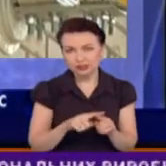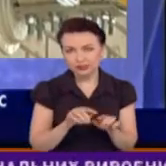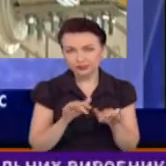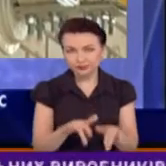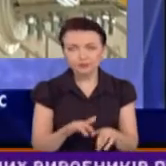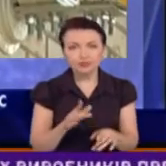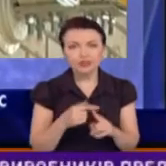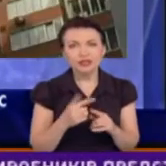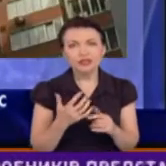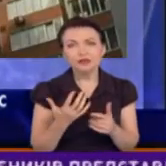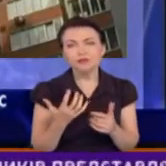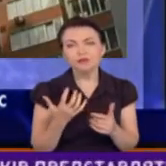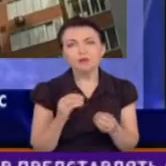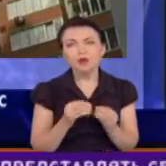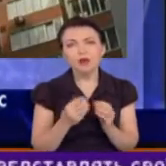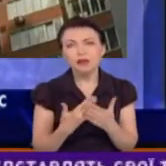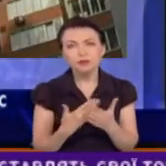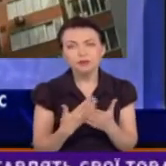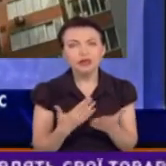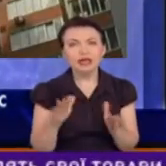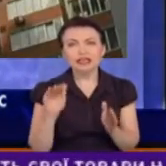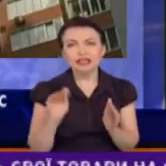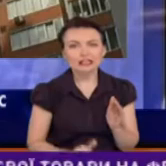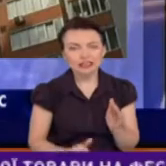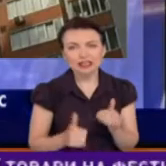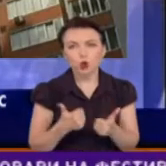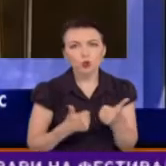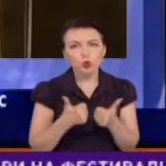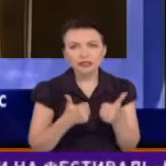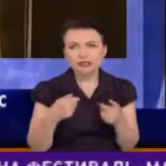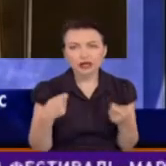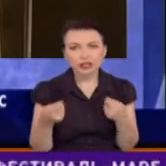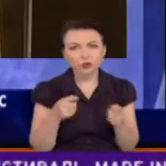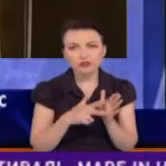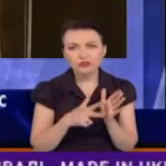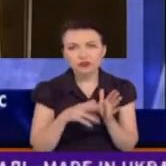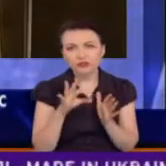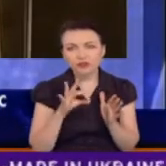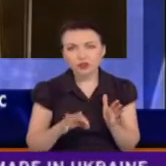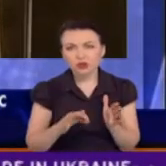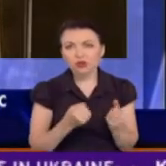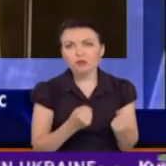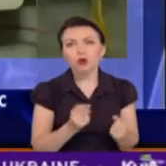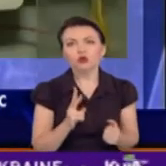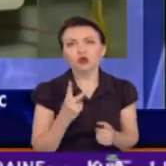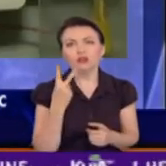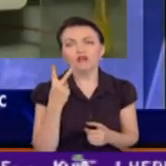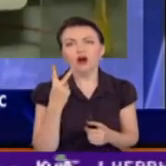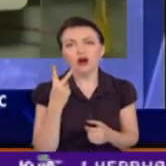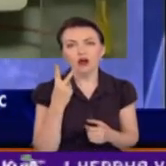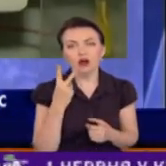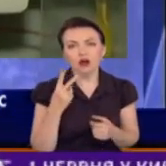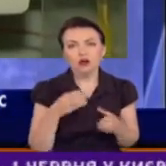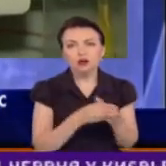проблем називають, там, наприклад, низький рівень конкуренції на ринку, адже понад 80% генерації тримають 2 гравці